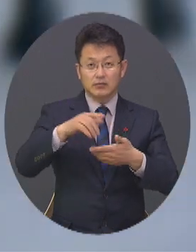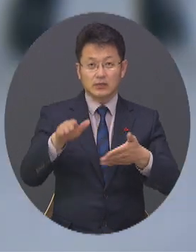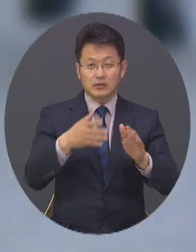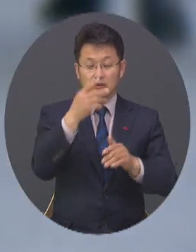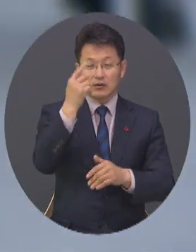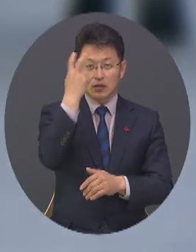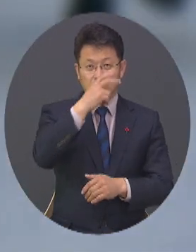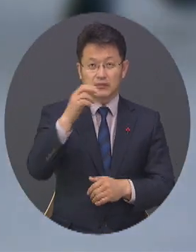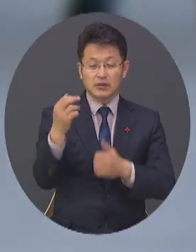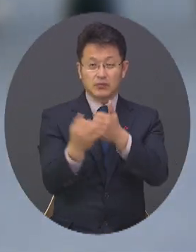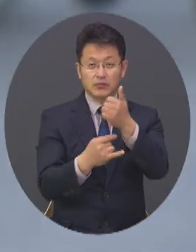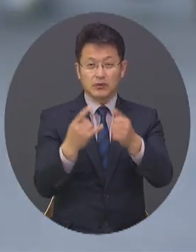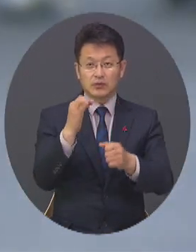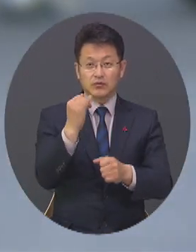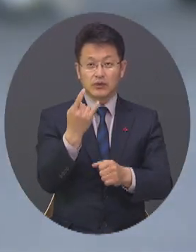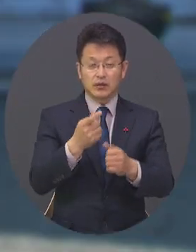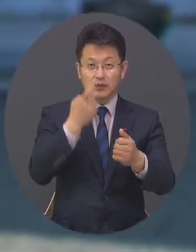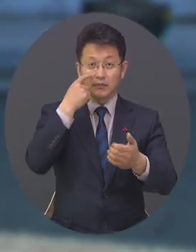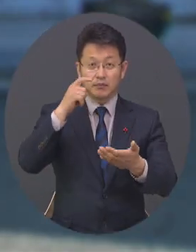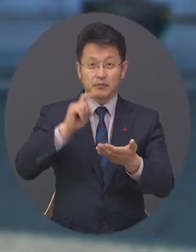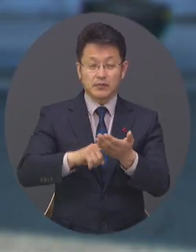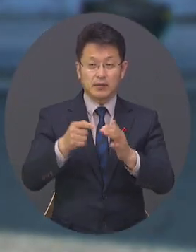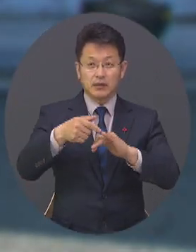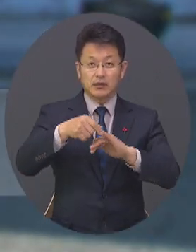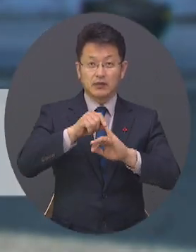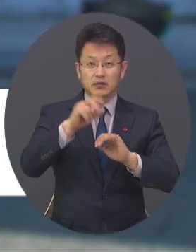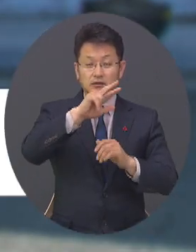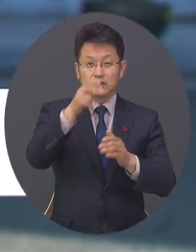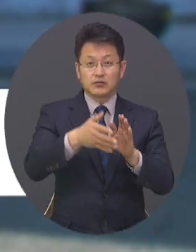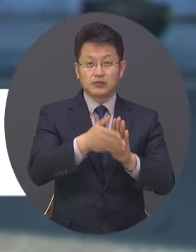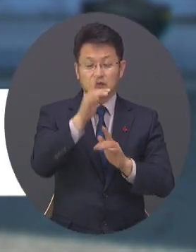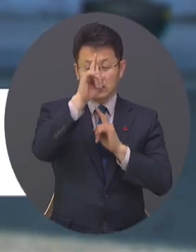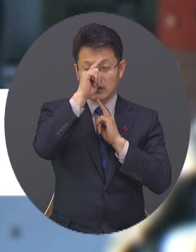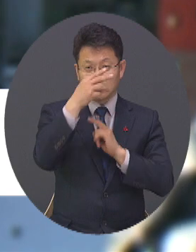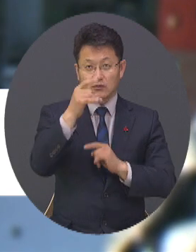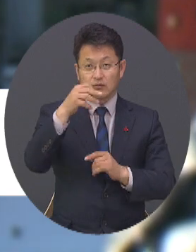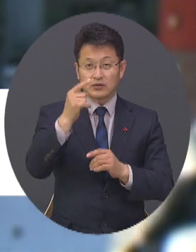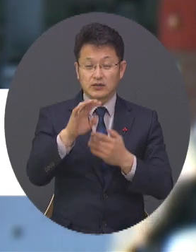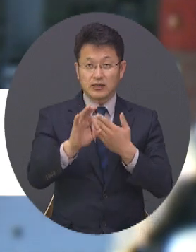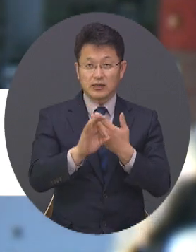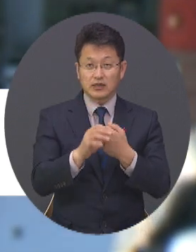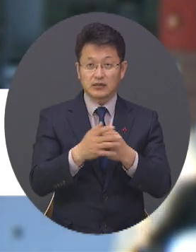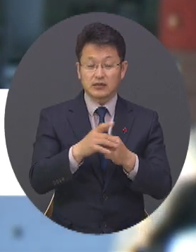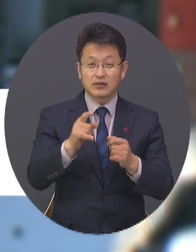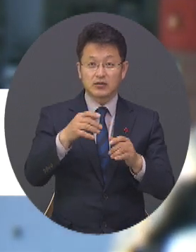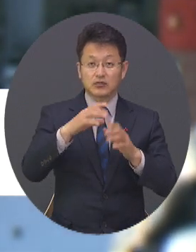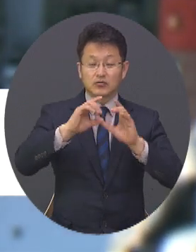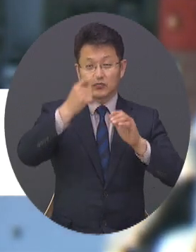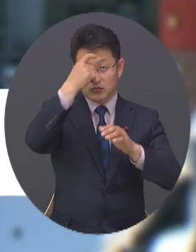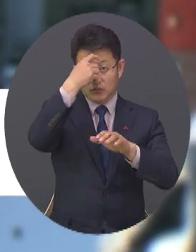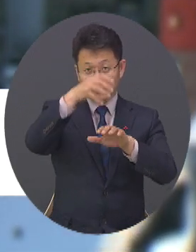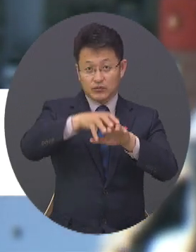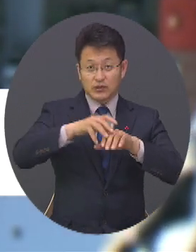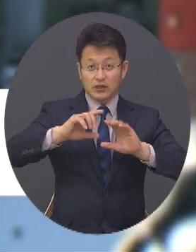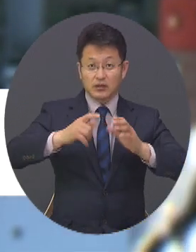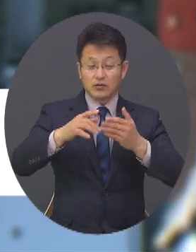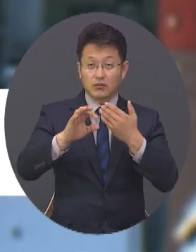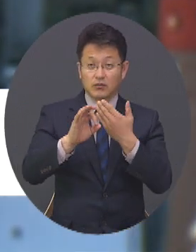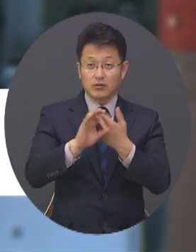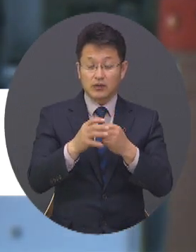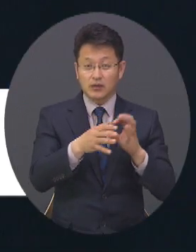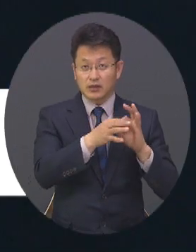감사위원회 에 적발됐습니다 진주시는 이 통장 제주 연수에 이어 진주 국제 기도원 등 연일